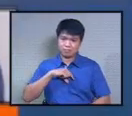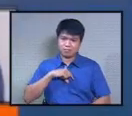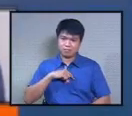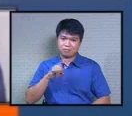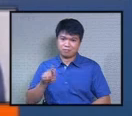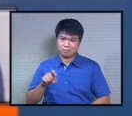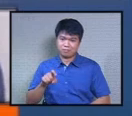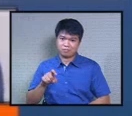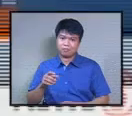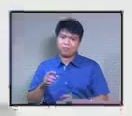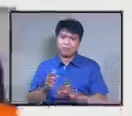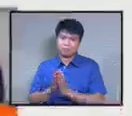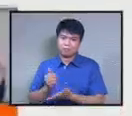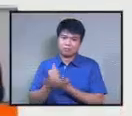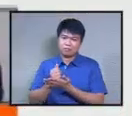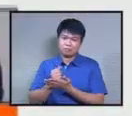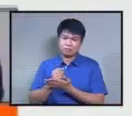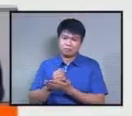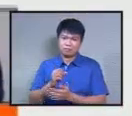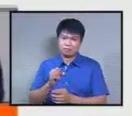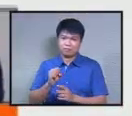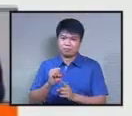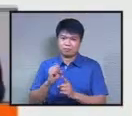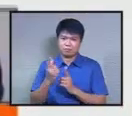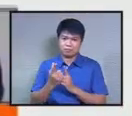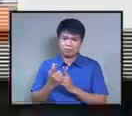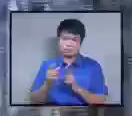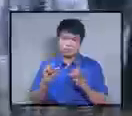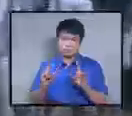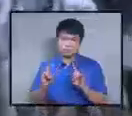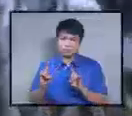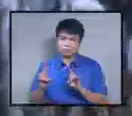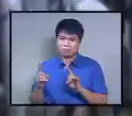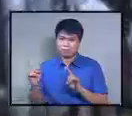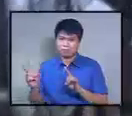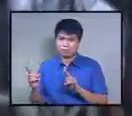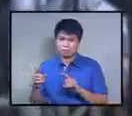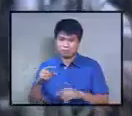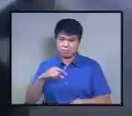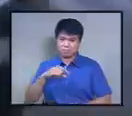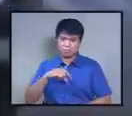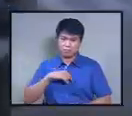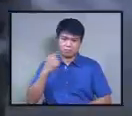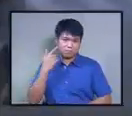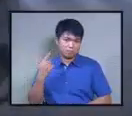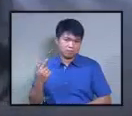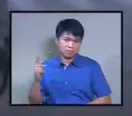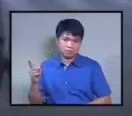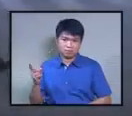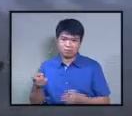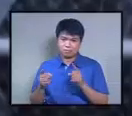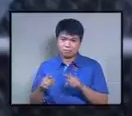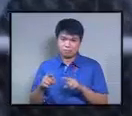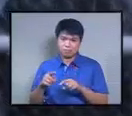ng tulong sa social media. At dinadawit pa sa kung ano nung destabilizer matrix. At ang mga future gold medalists natin, gaya nitong eksena to sa palarong